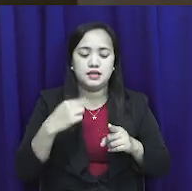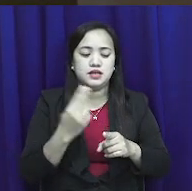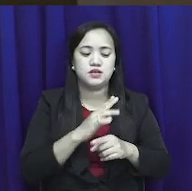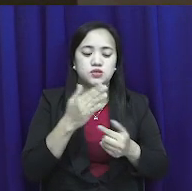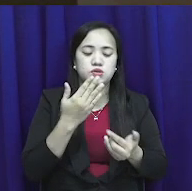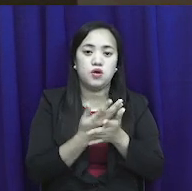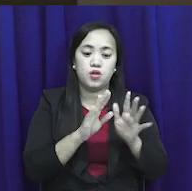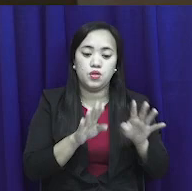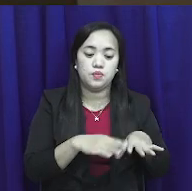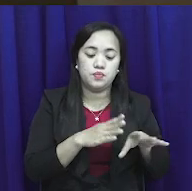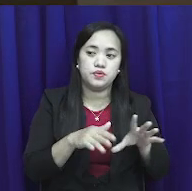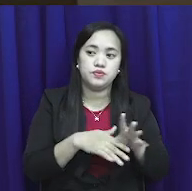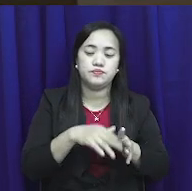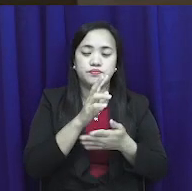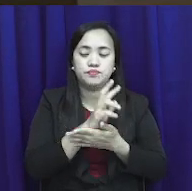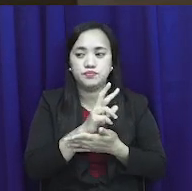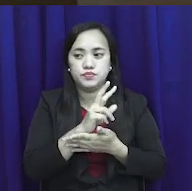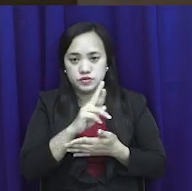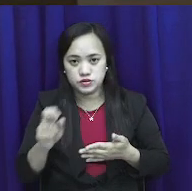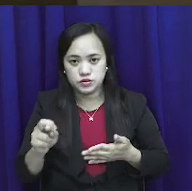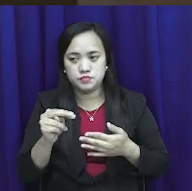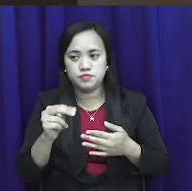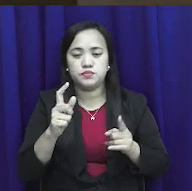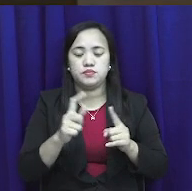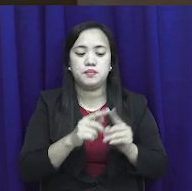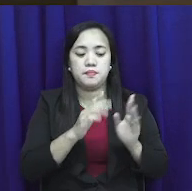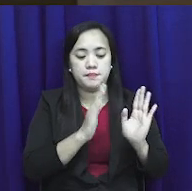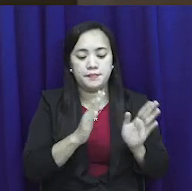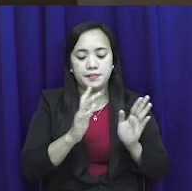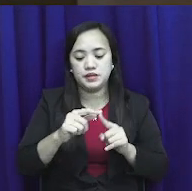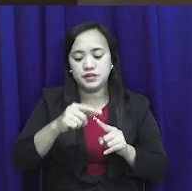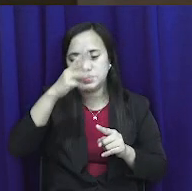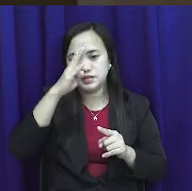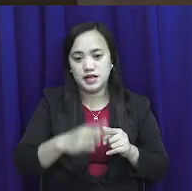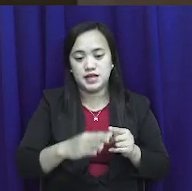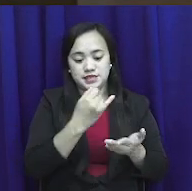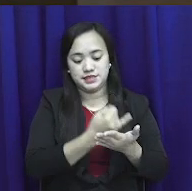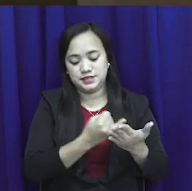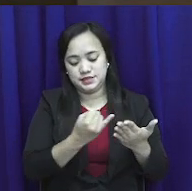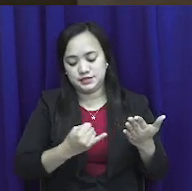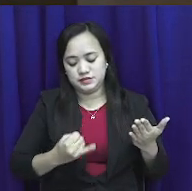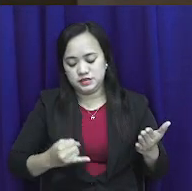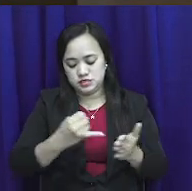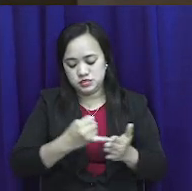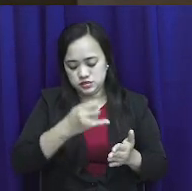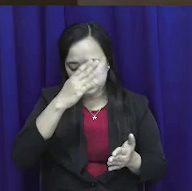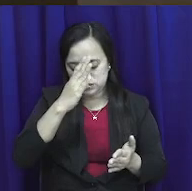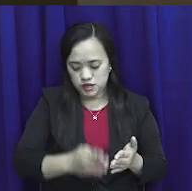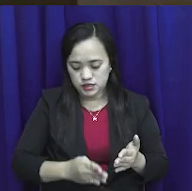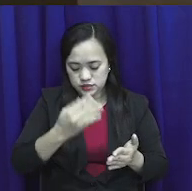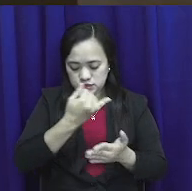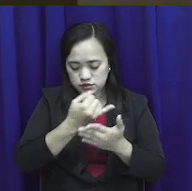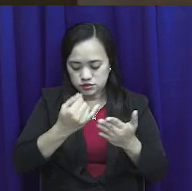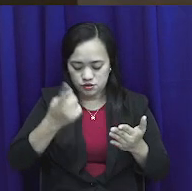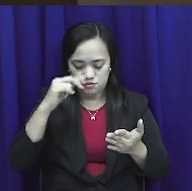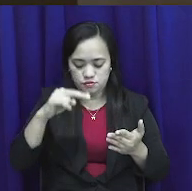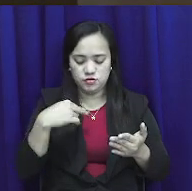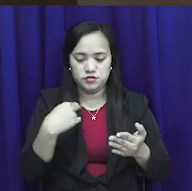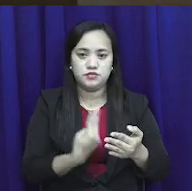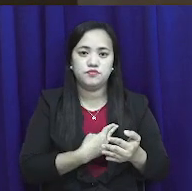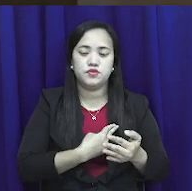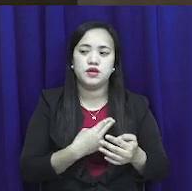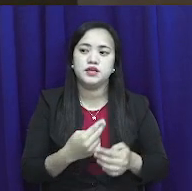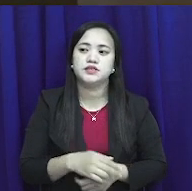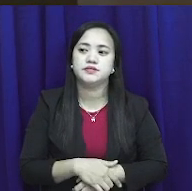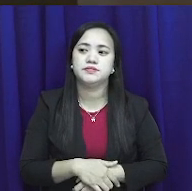our relation on our relationship plan on God's design dinesign tayo bilang mga ina bilang